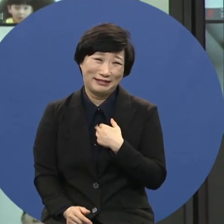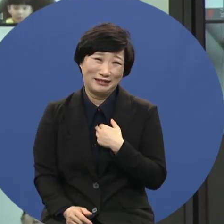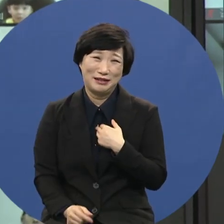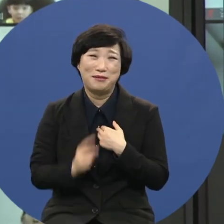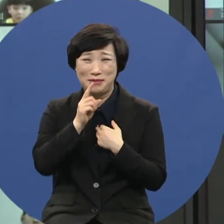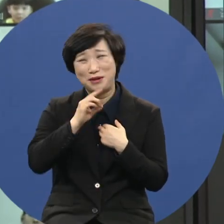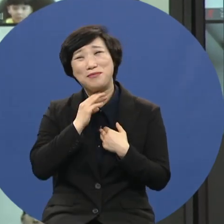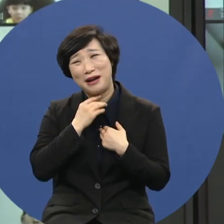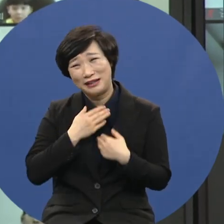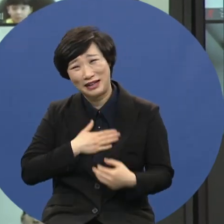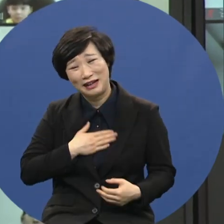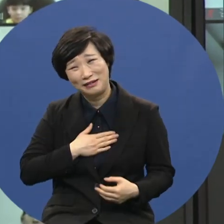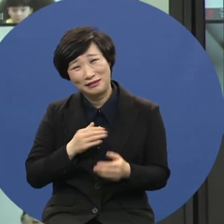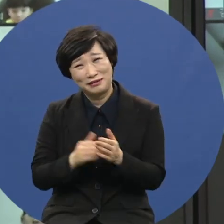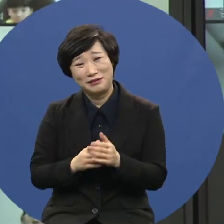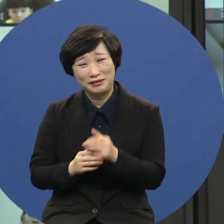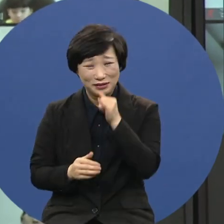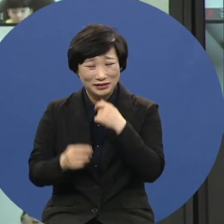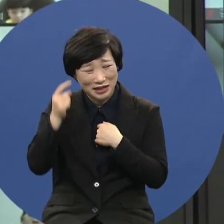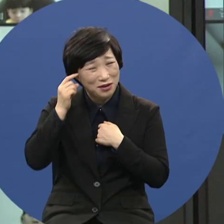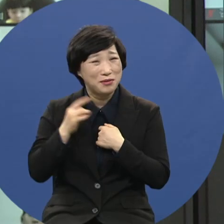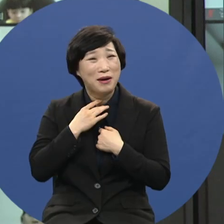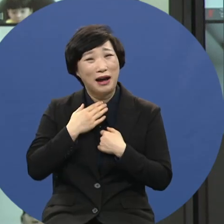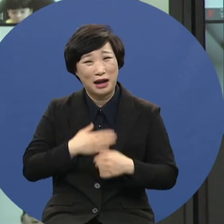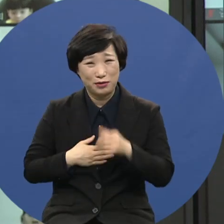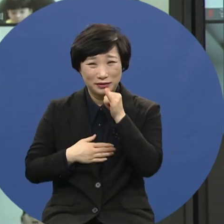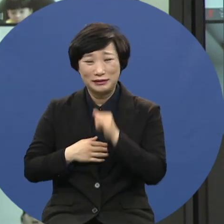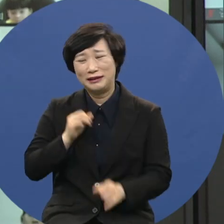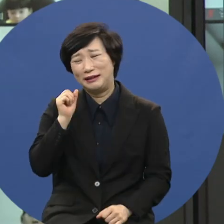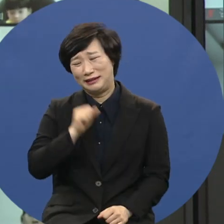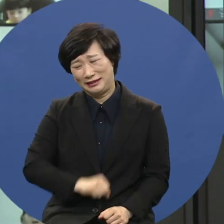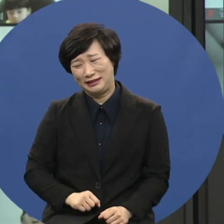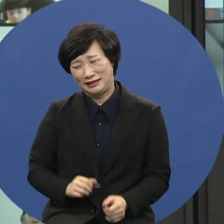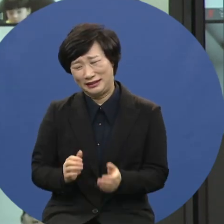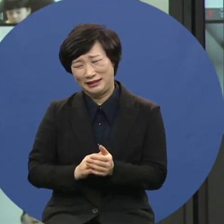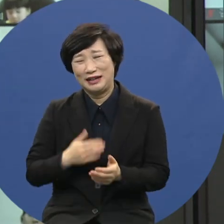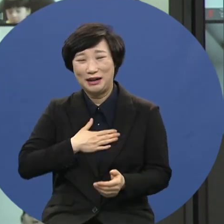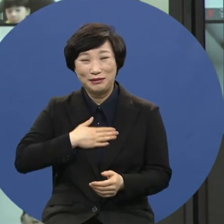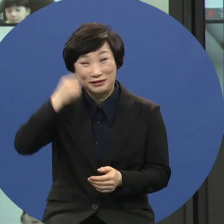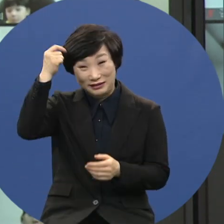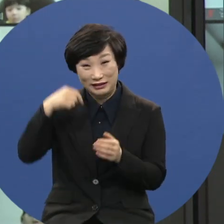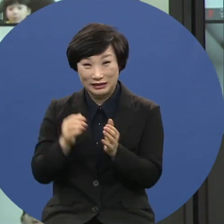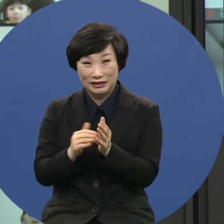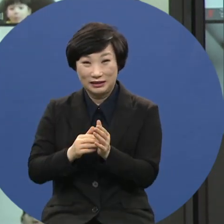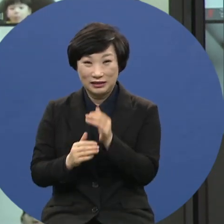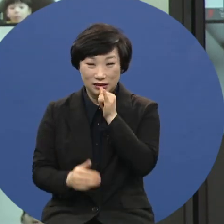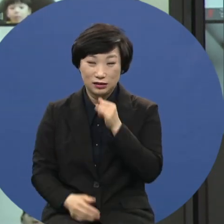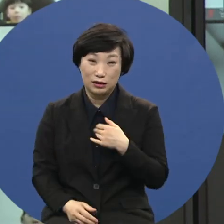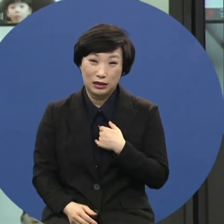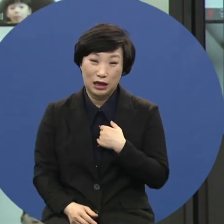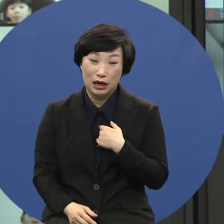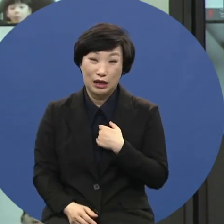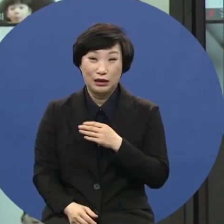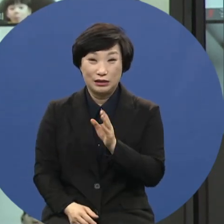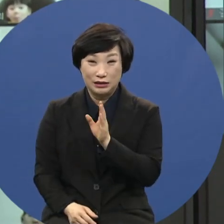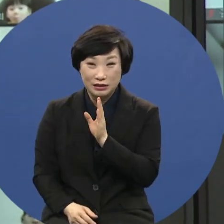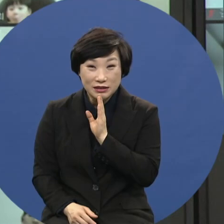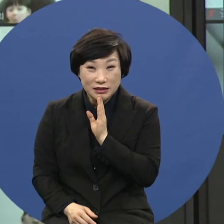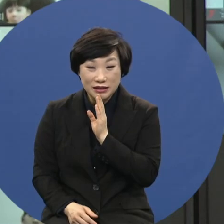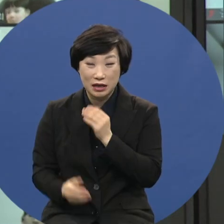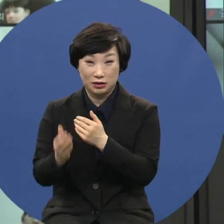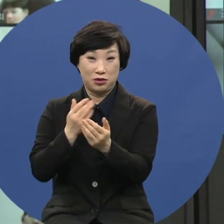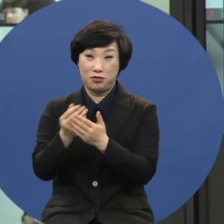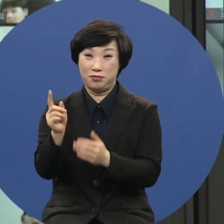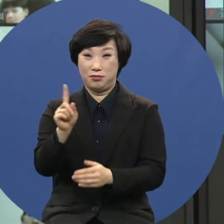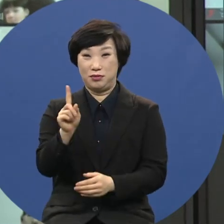말로 생각으로 그렇거니 하고 감정으로 느끼는 것이지 진짜